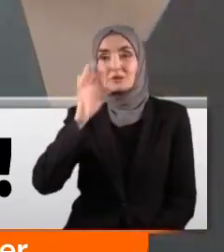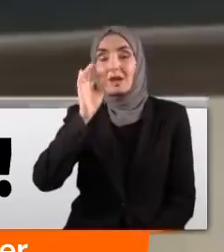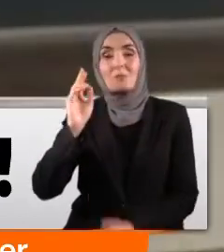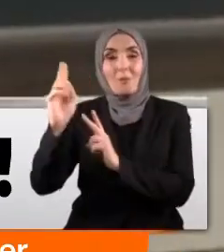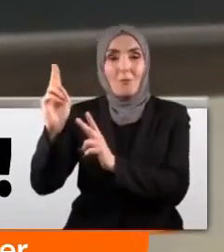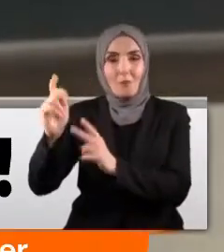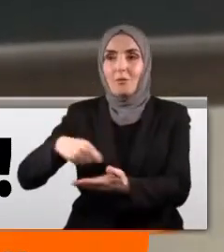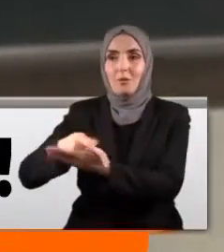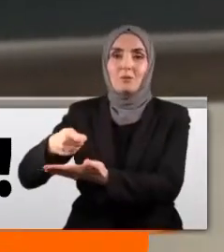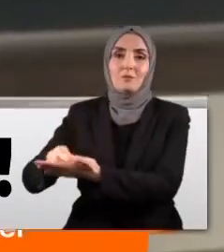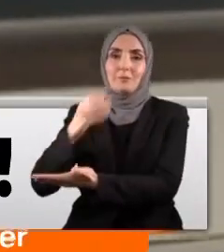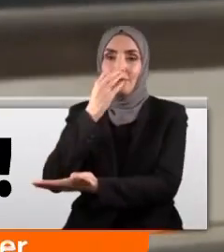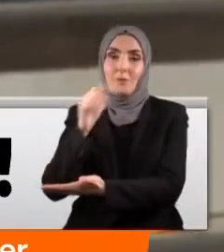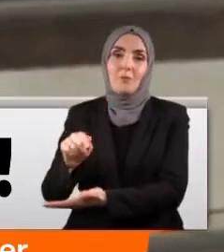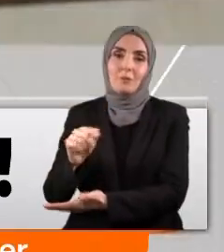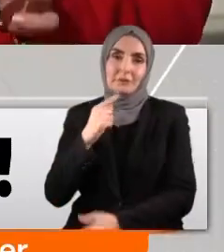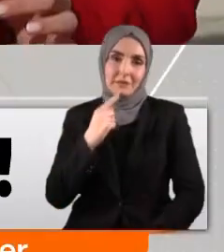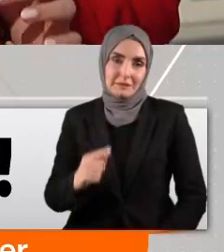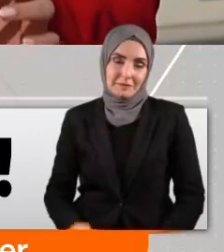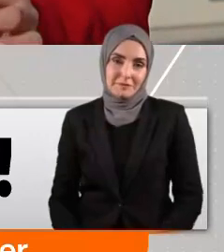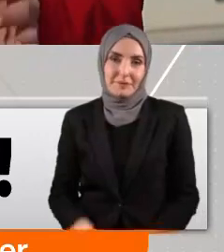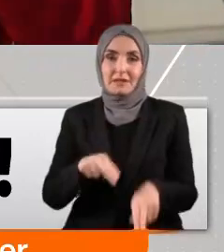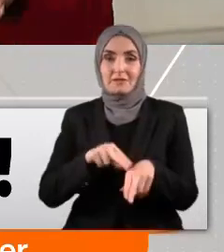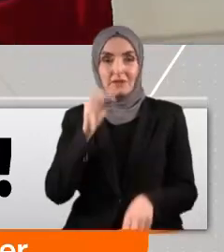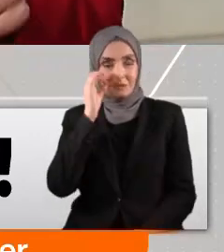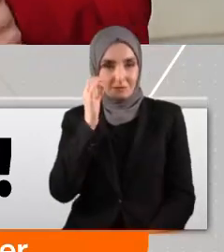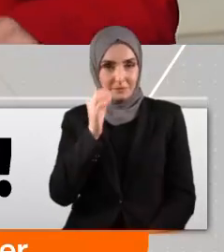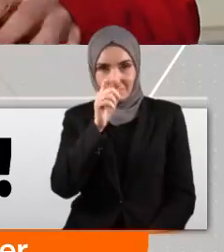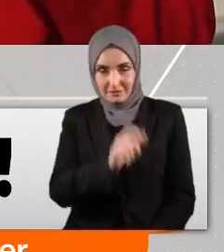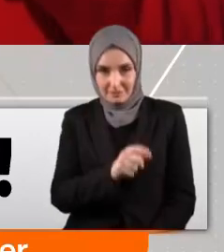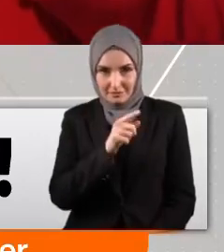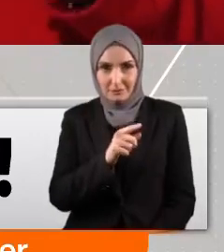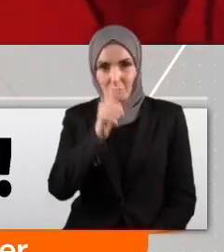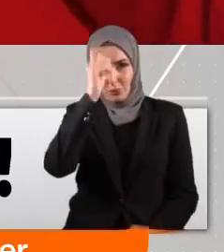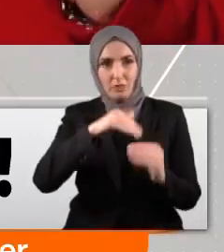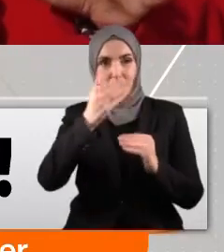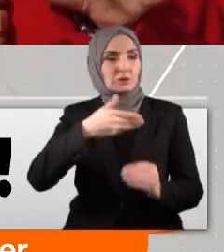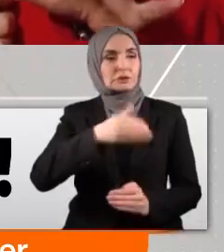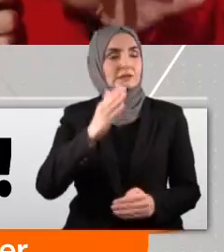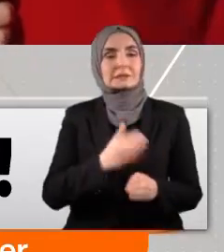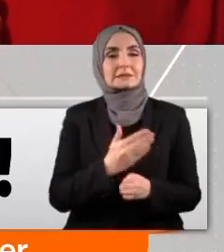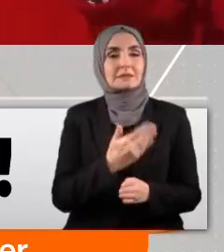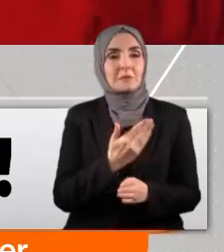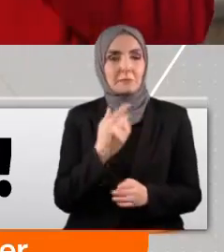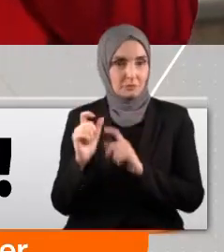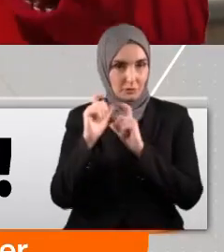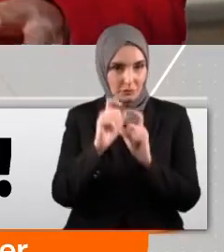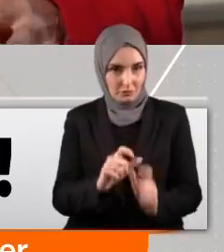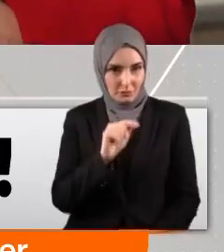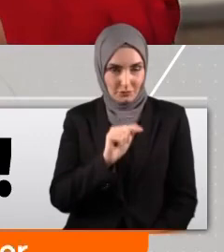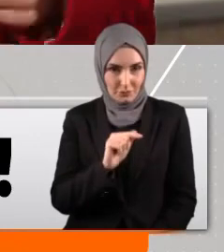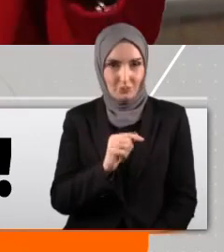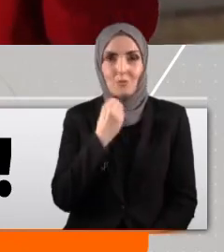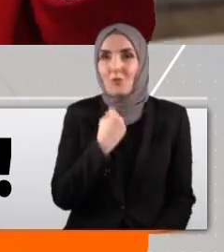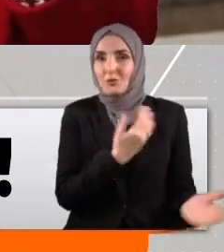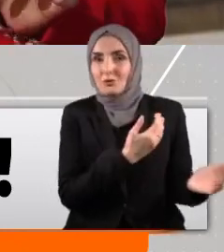savundu talu'ya neden yurt dışına çıktıkları da soruldu Kıvanç Talu İsa borç aldıkları kişiler tarafından tehdit edildiklerini